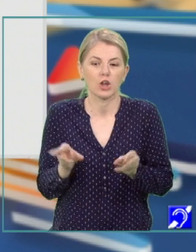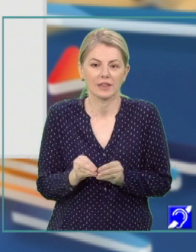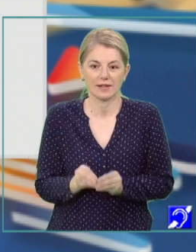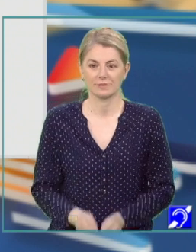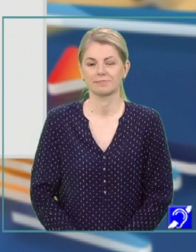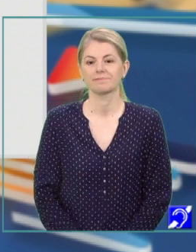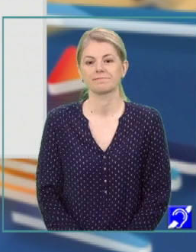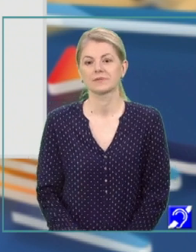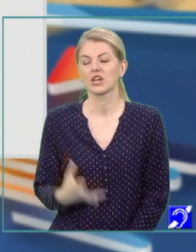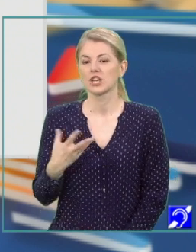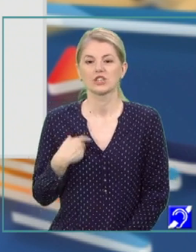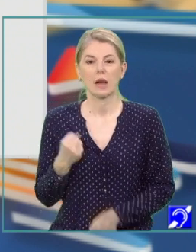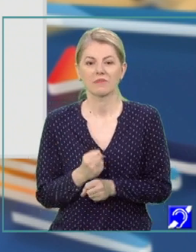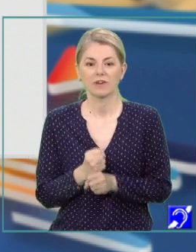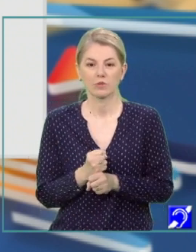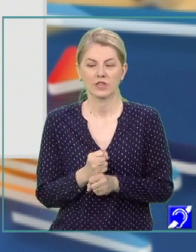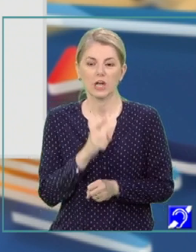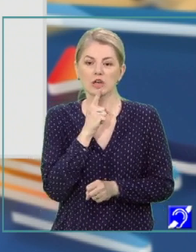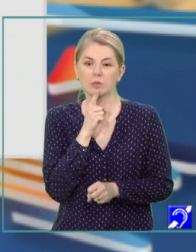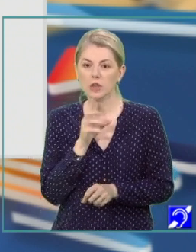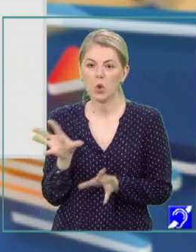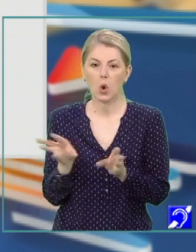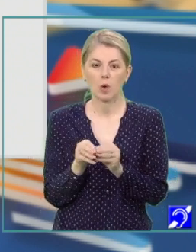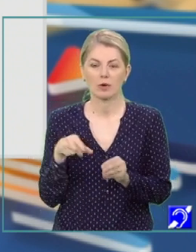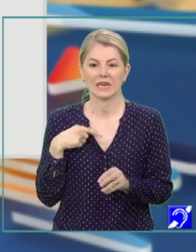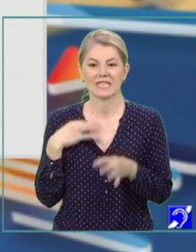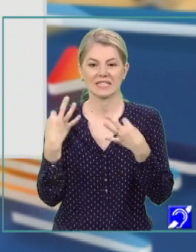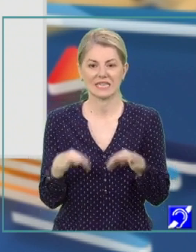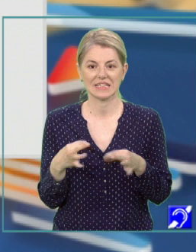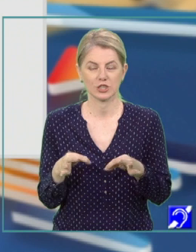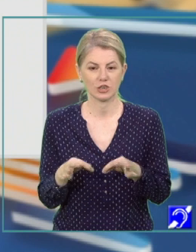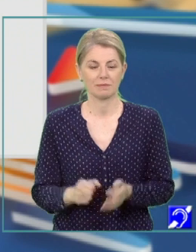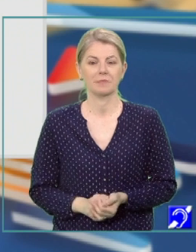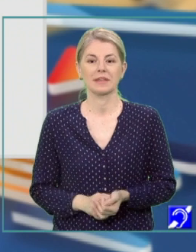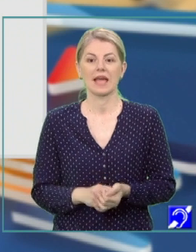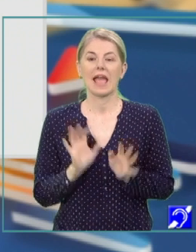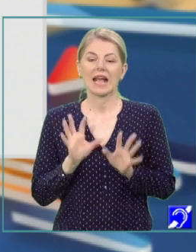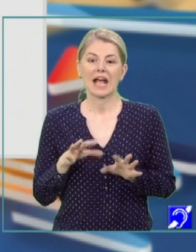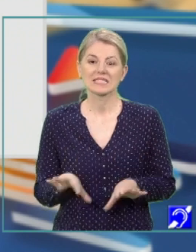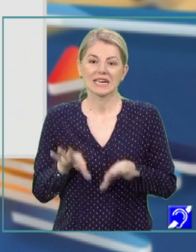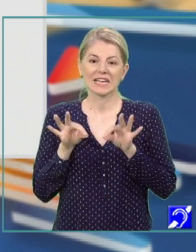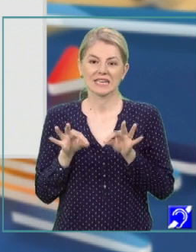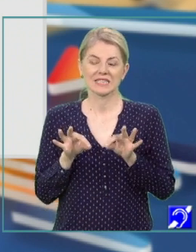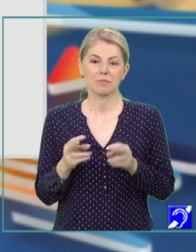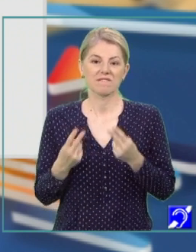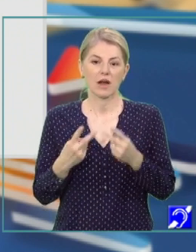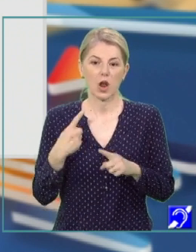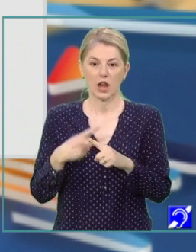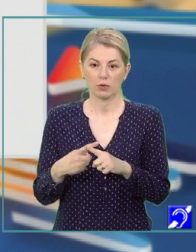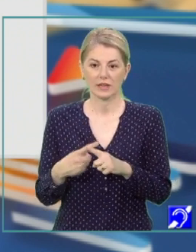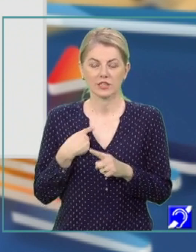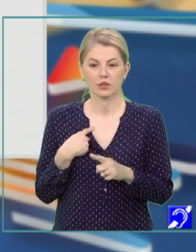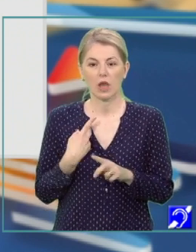traseu. Ce-am făcut? Numitorul comun este 10. Deci, ca să descoperim cât este X,